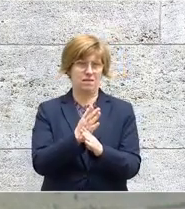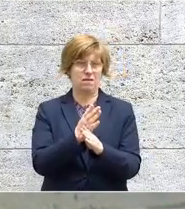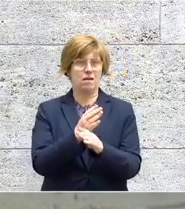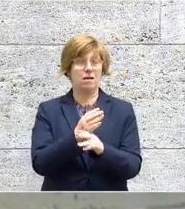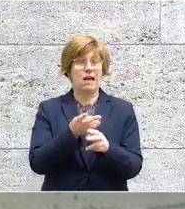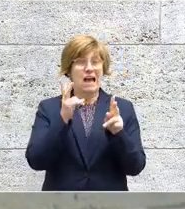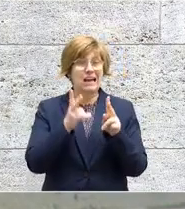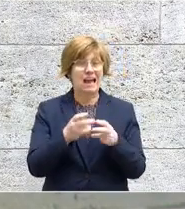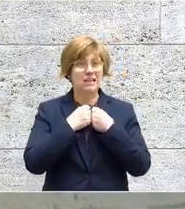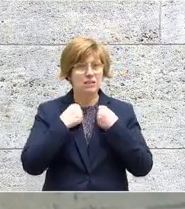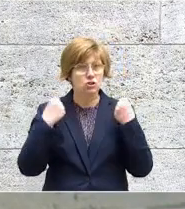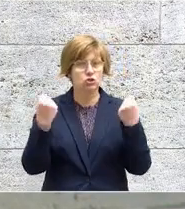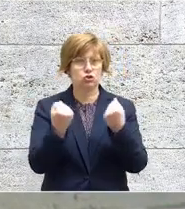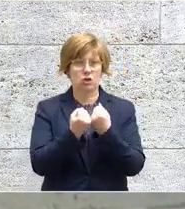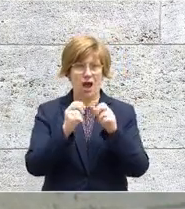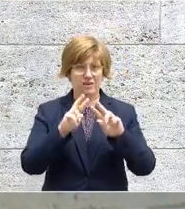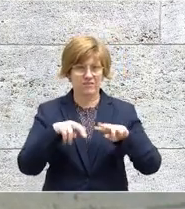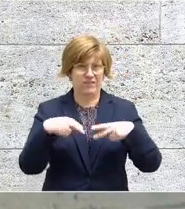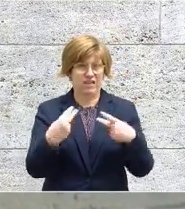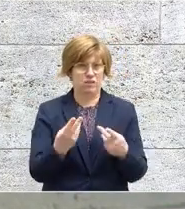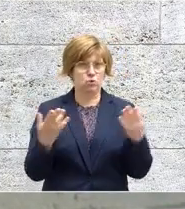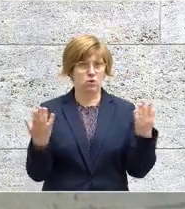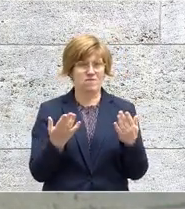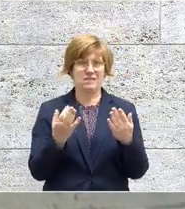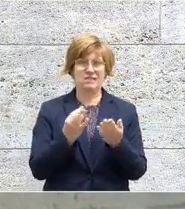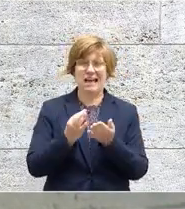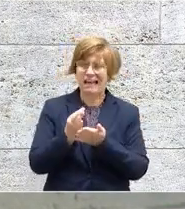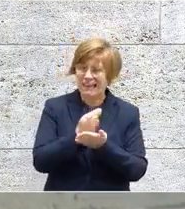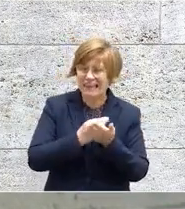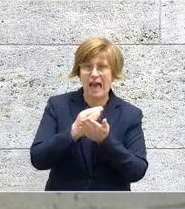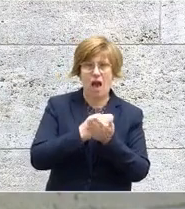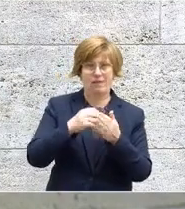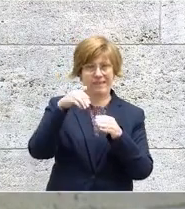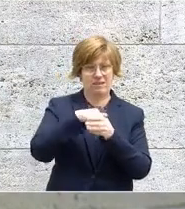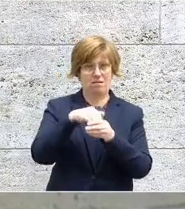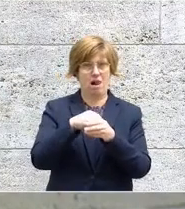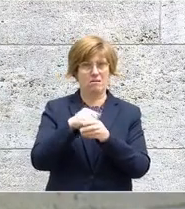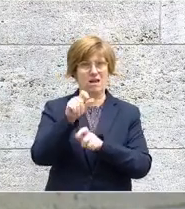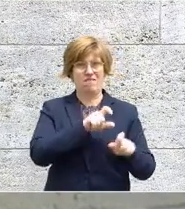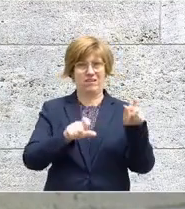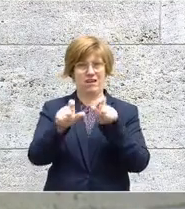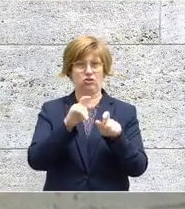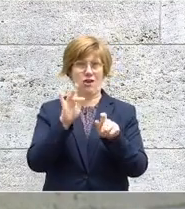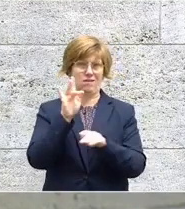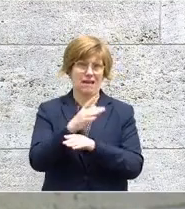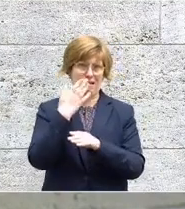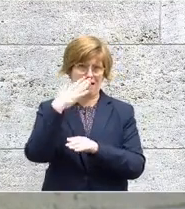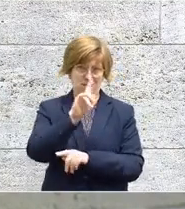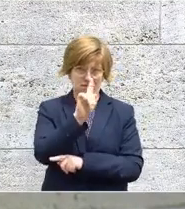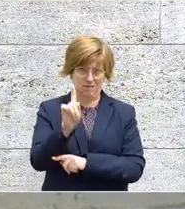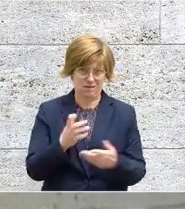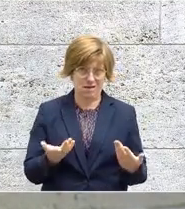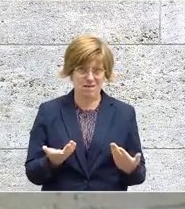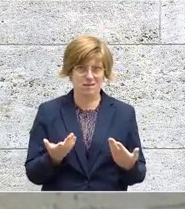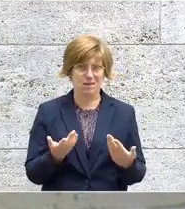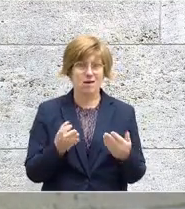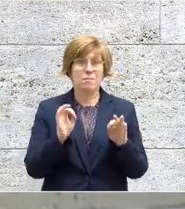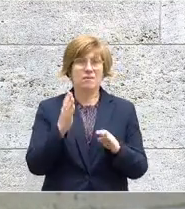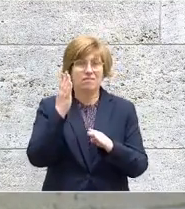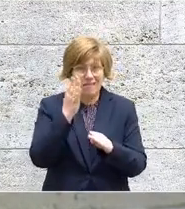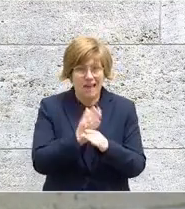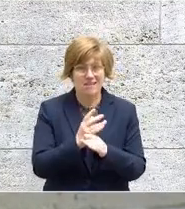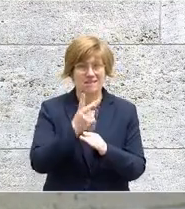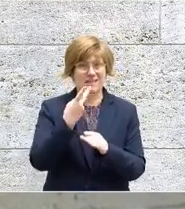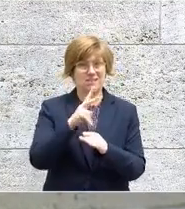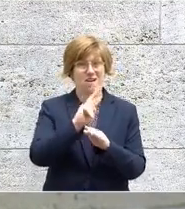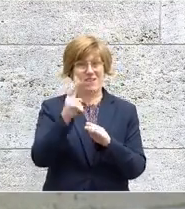von Rechtsstaatlichkeit war ein Kernmotiv des Widerstands gegen den Nationalsozialismus. Nach dem Ende des